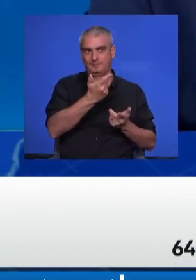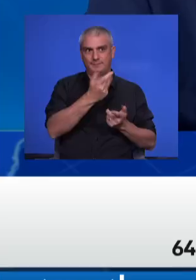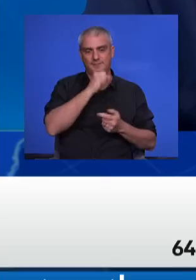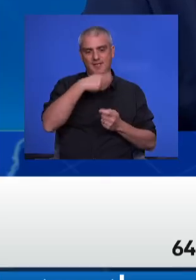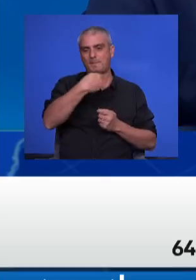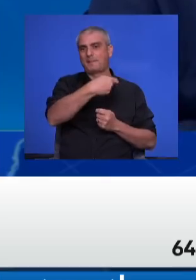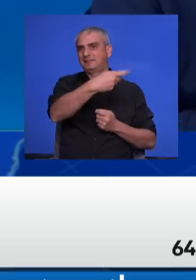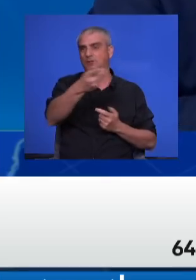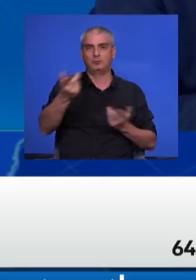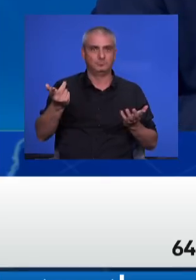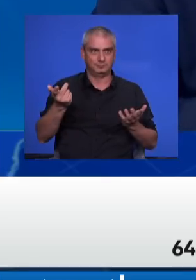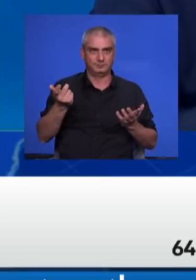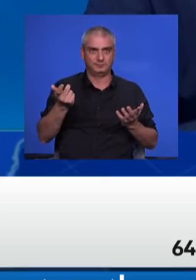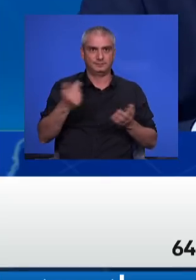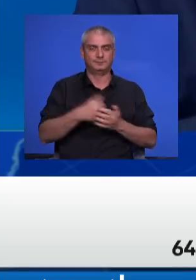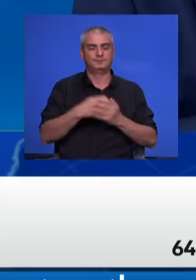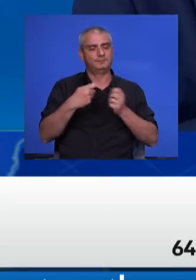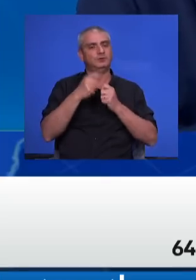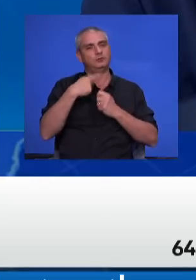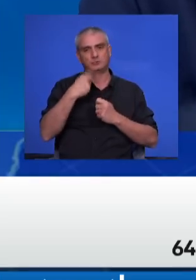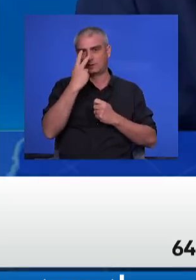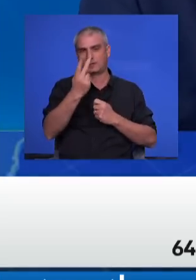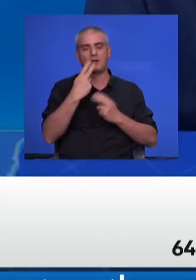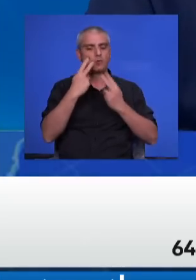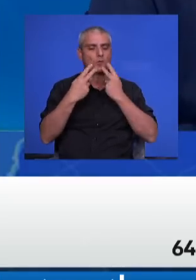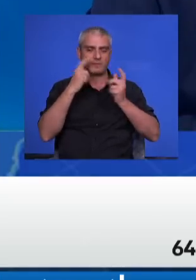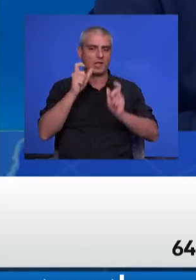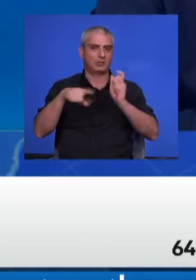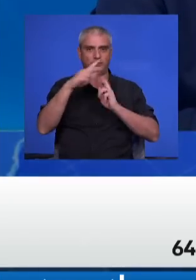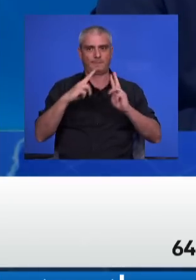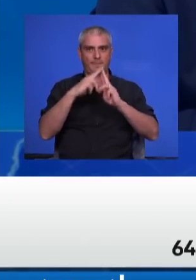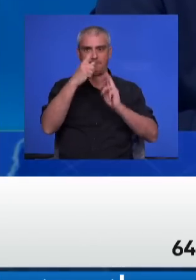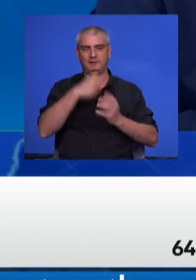פנסיות. ואני רוצה בהקשר הזה שנראה תגובות של כמה תושבים בפריז.